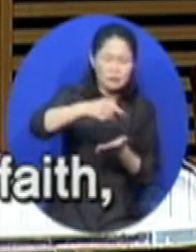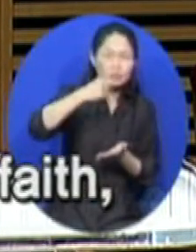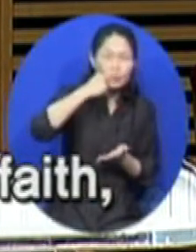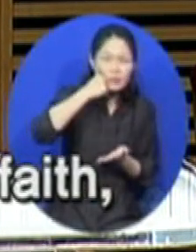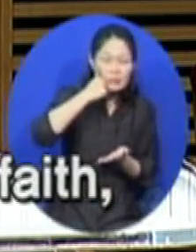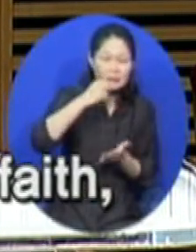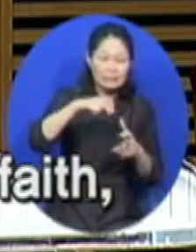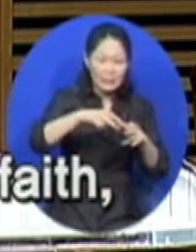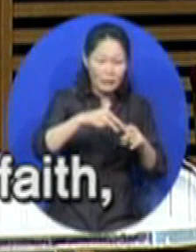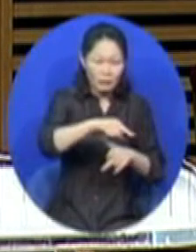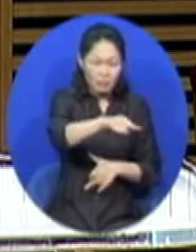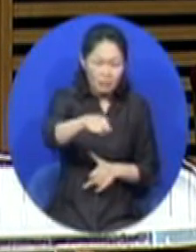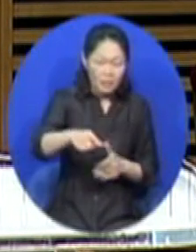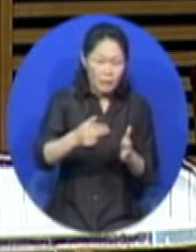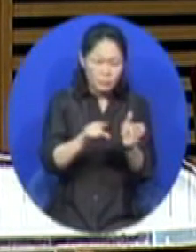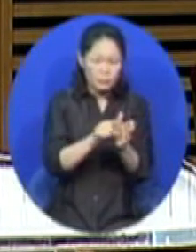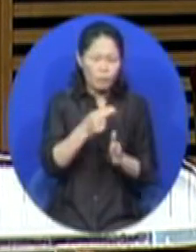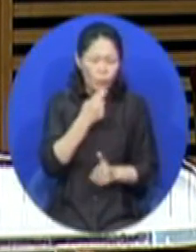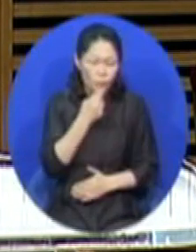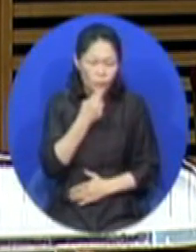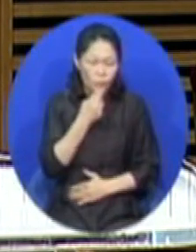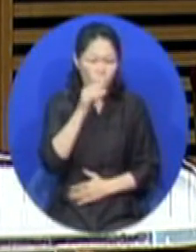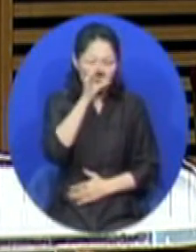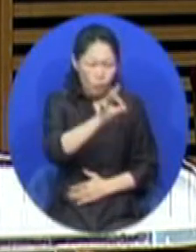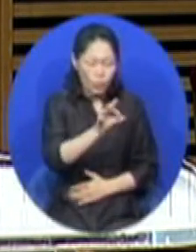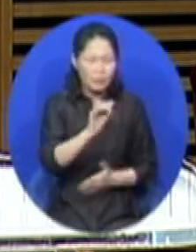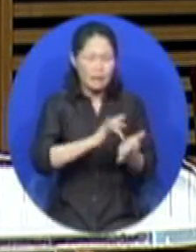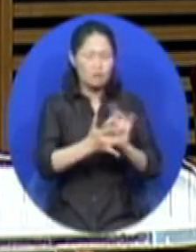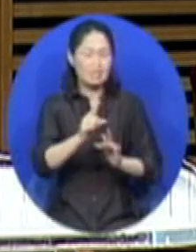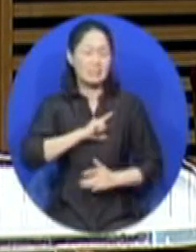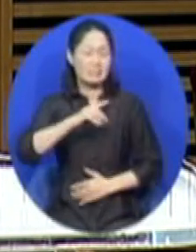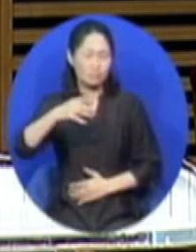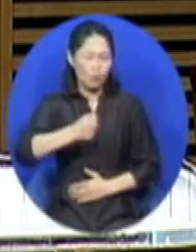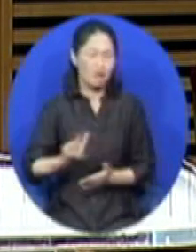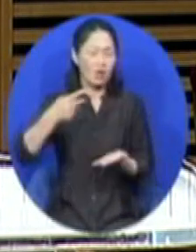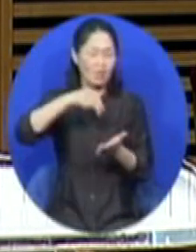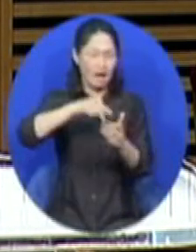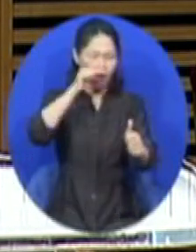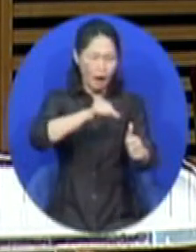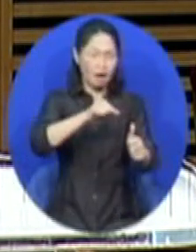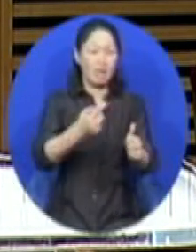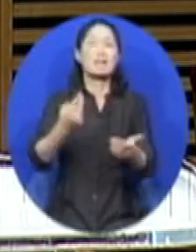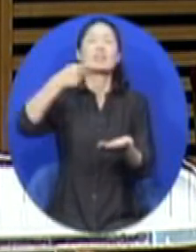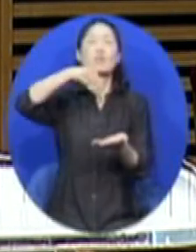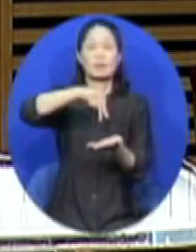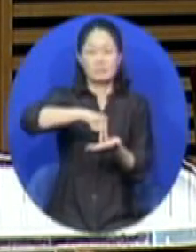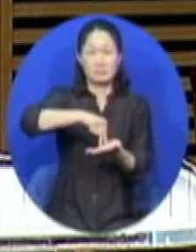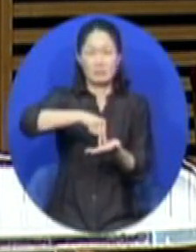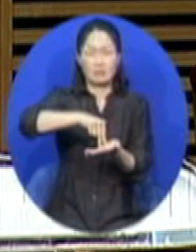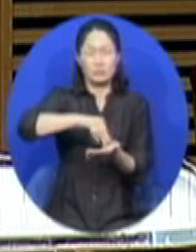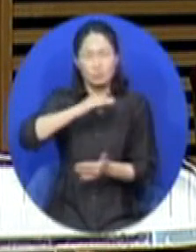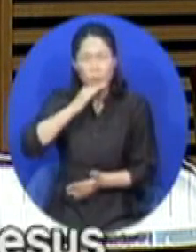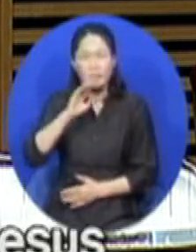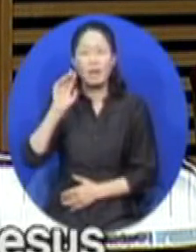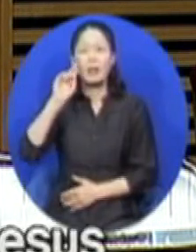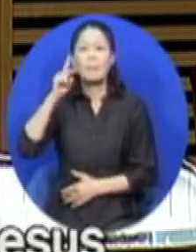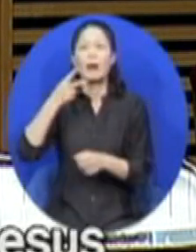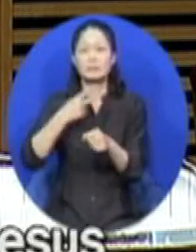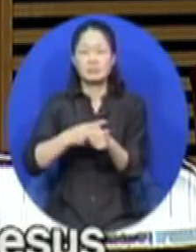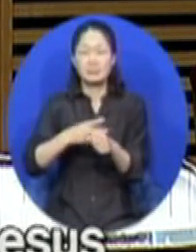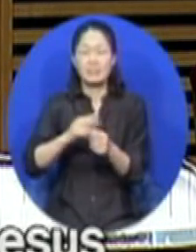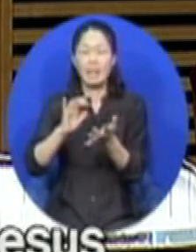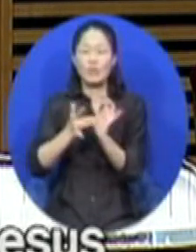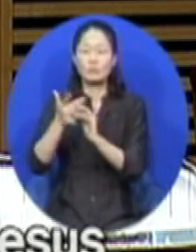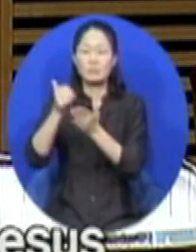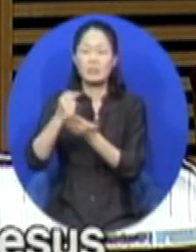보고 예수님의 이름으로 일어나 라고 하니까 일어나 내 사도 바울이 정말 예수님은